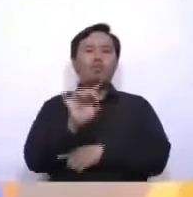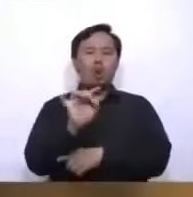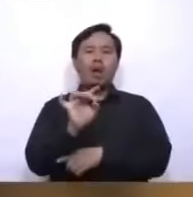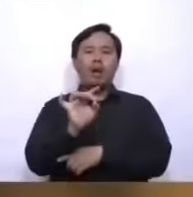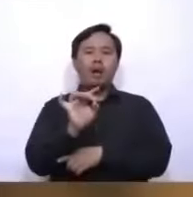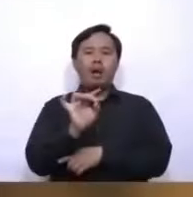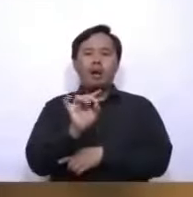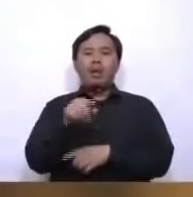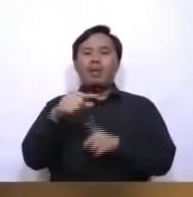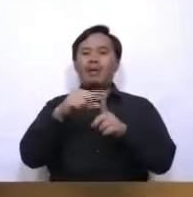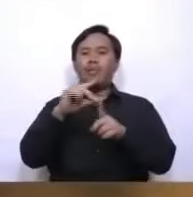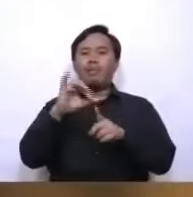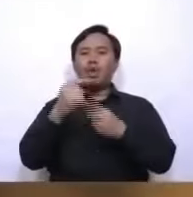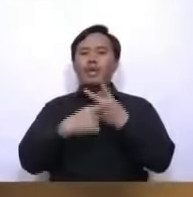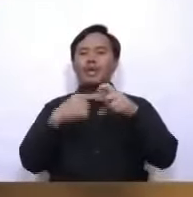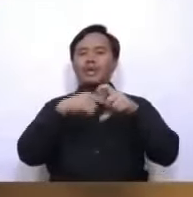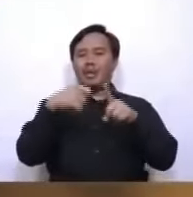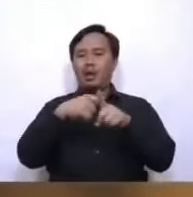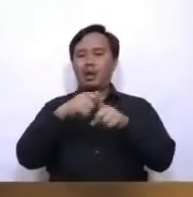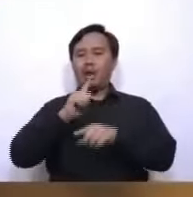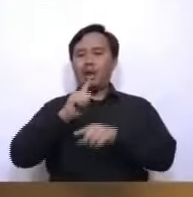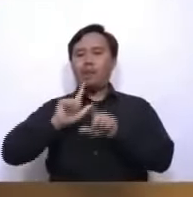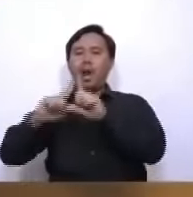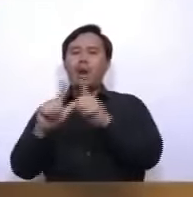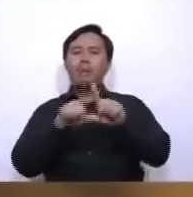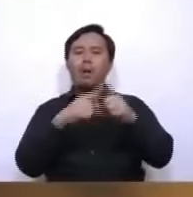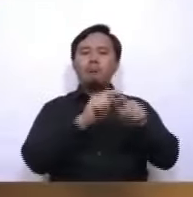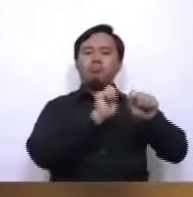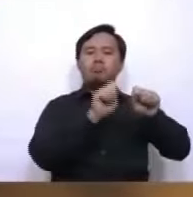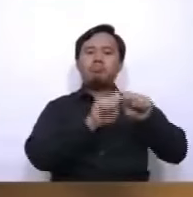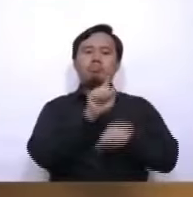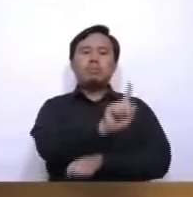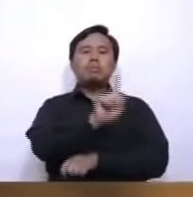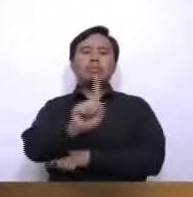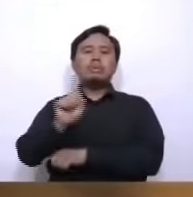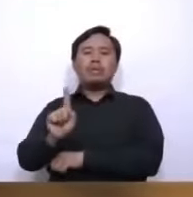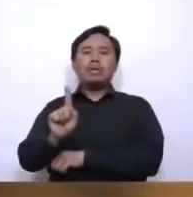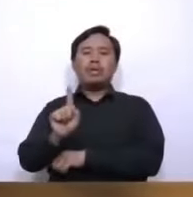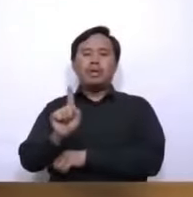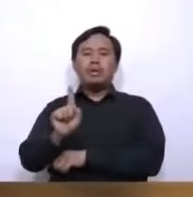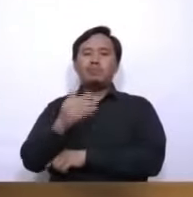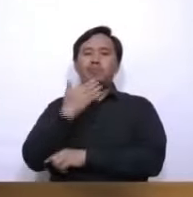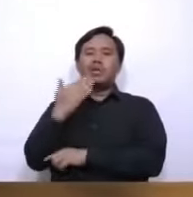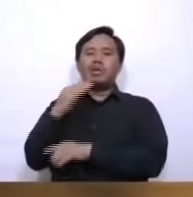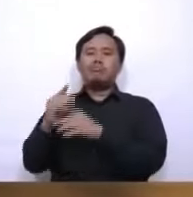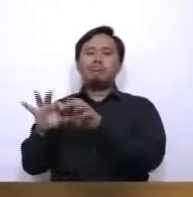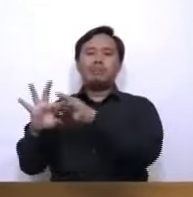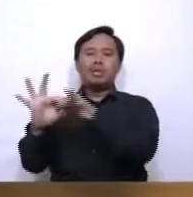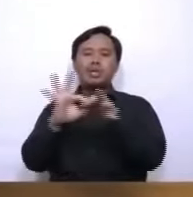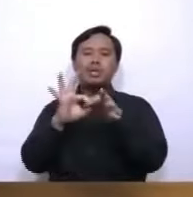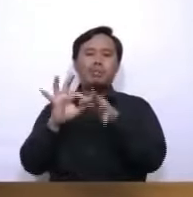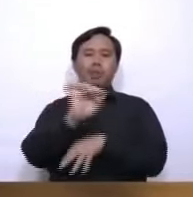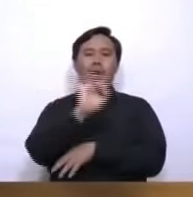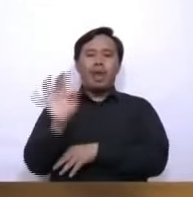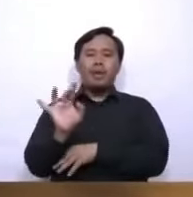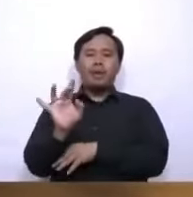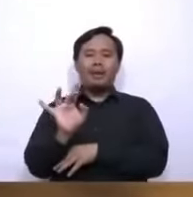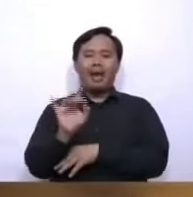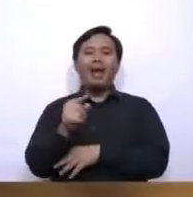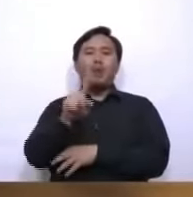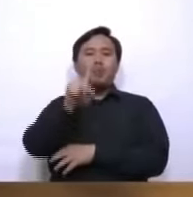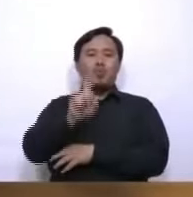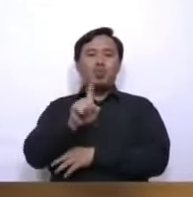proyek, maka setiap lembaga membuat proyeknya sendiri-sendiri karena mereka bekerja sama dengan pihak lain. Untuk itu